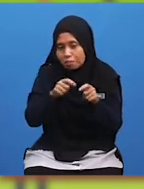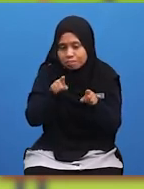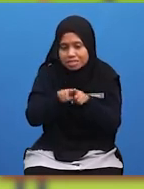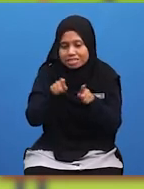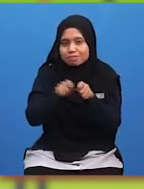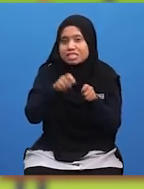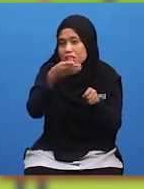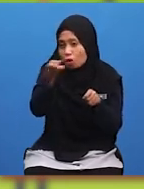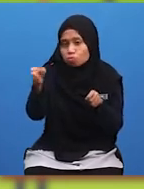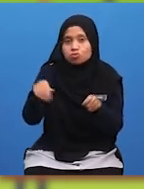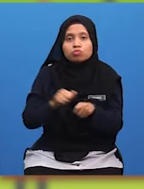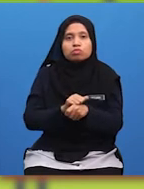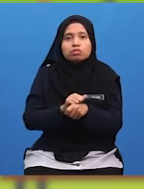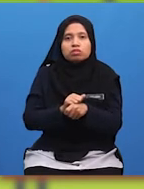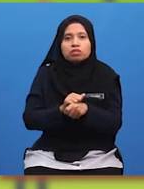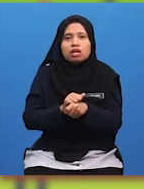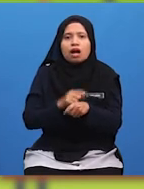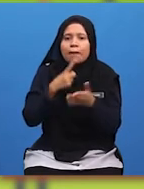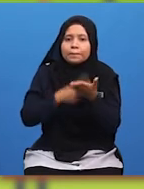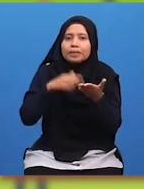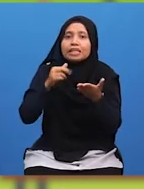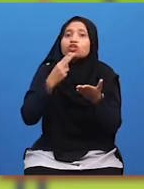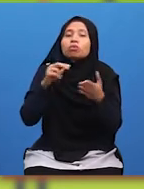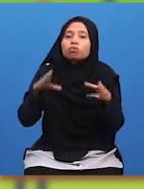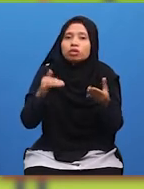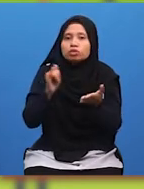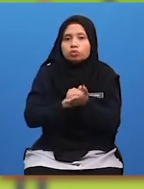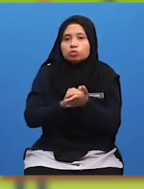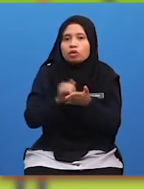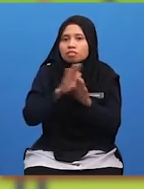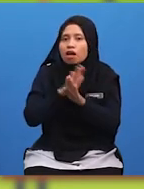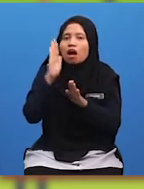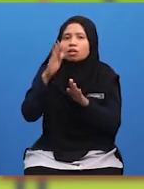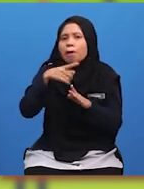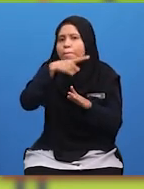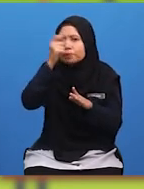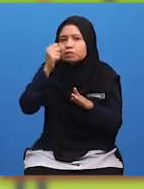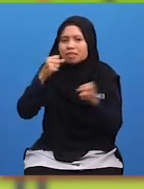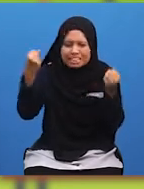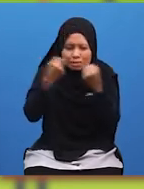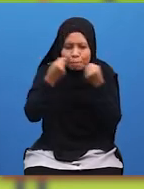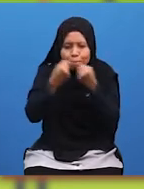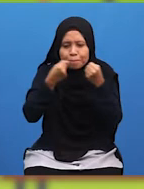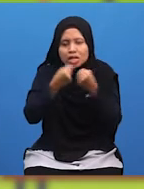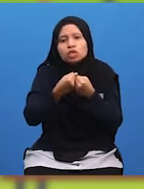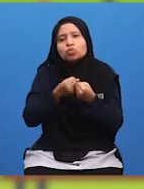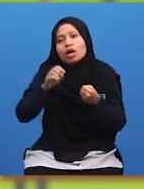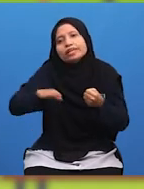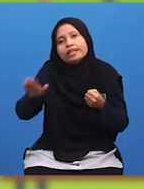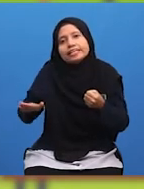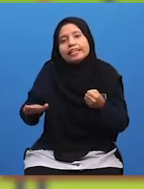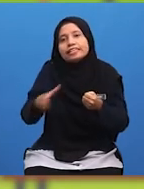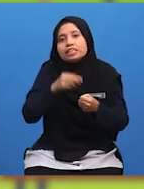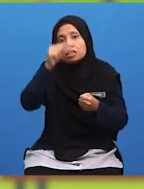semua. Tindakan seumpama itu tidak akan menyebabkan pergaduhan antara satu sama